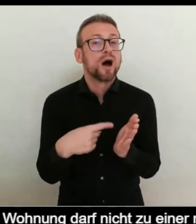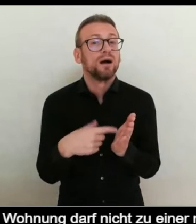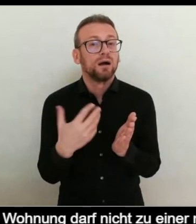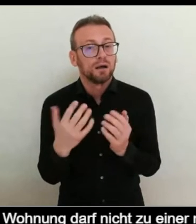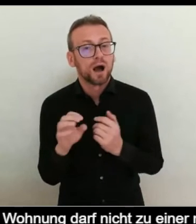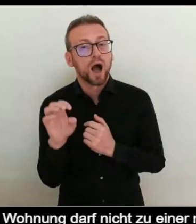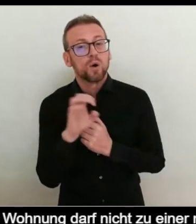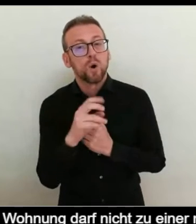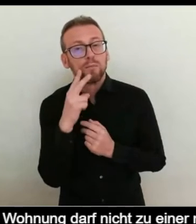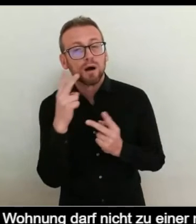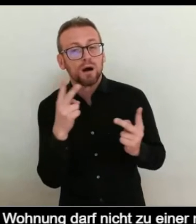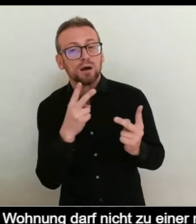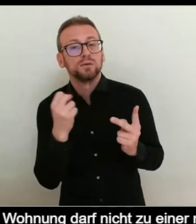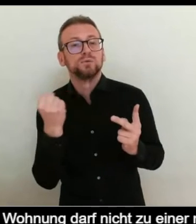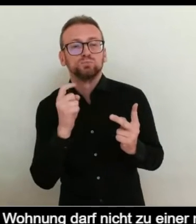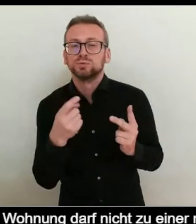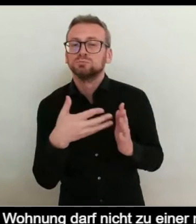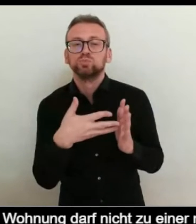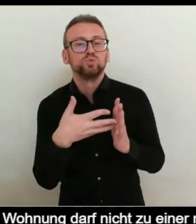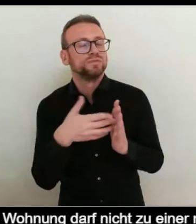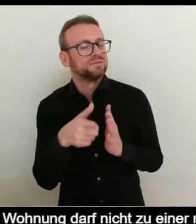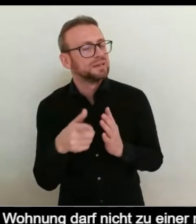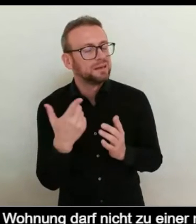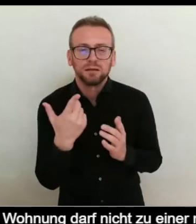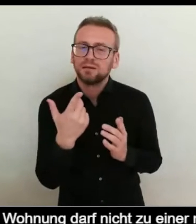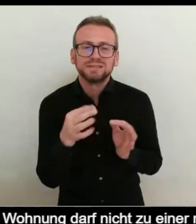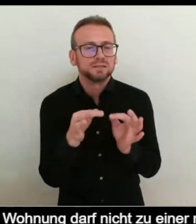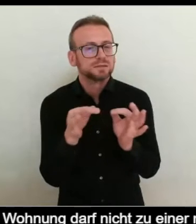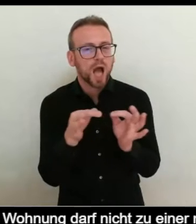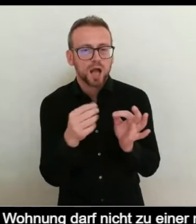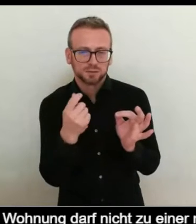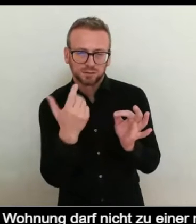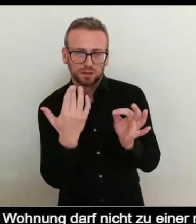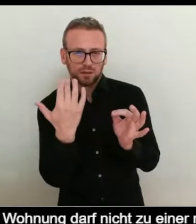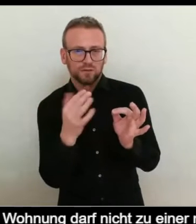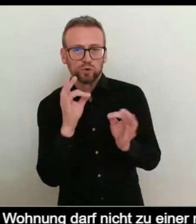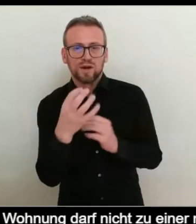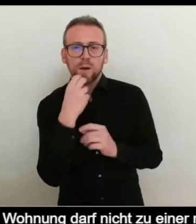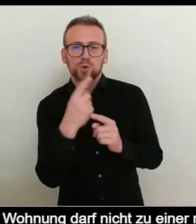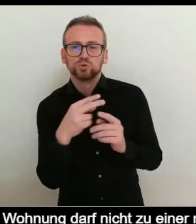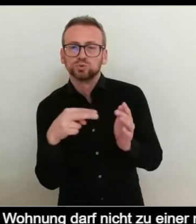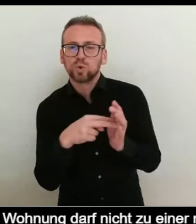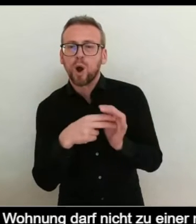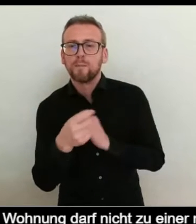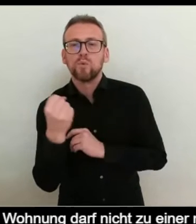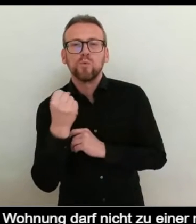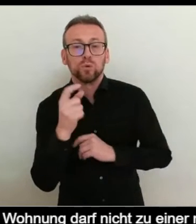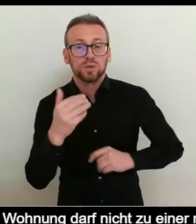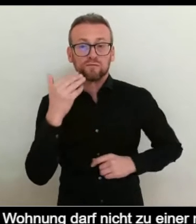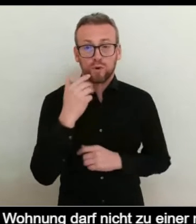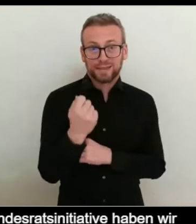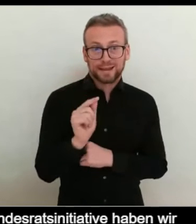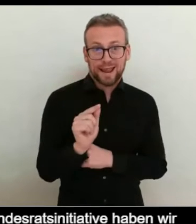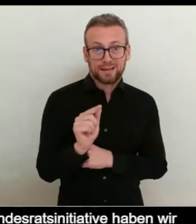Phasen von Strukturwandel erlebt hat, dass wir aus diesem Generationenprojekt Klimaschutz ein Versöhnungsprojekt machen. Diejenigen, die